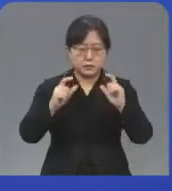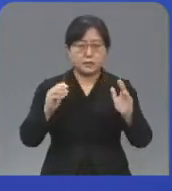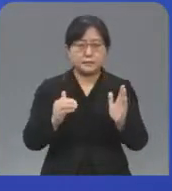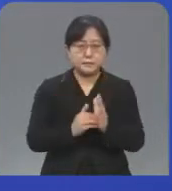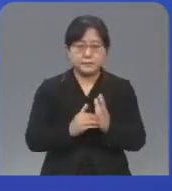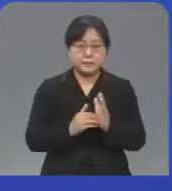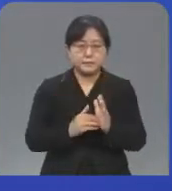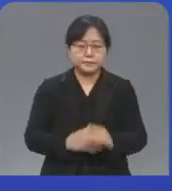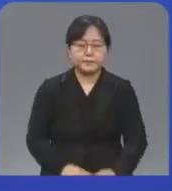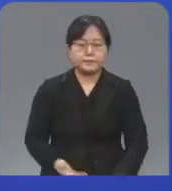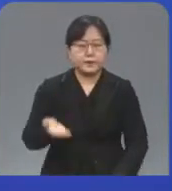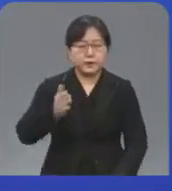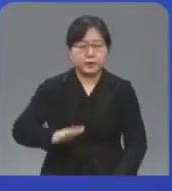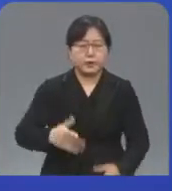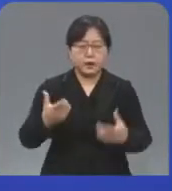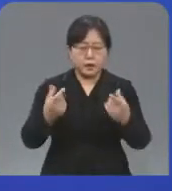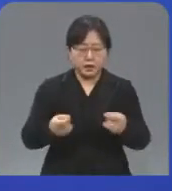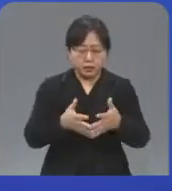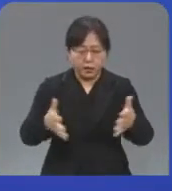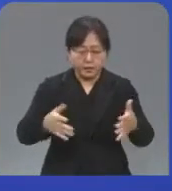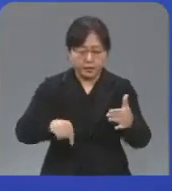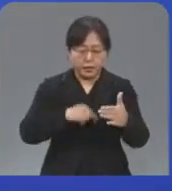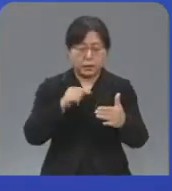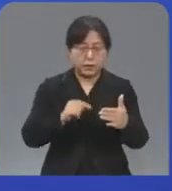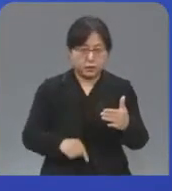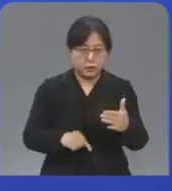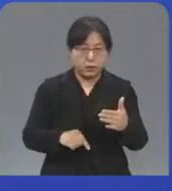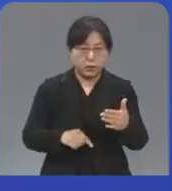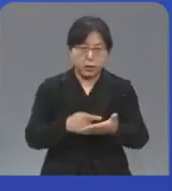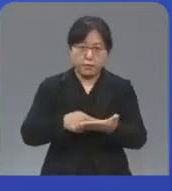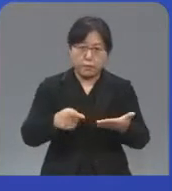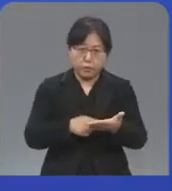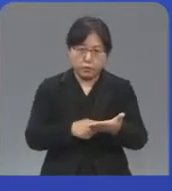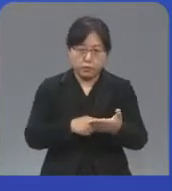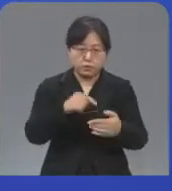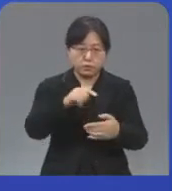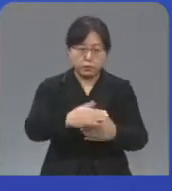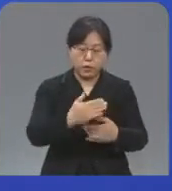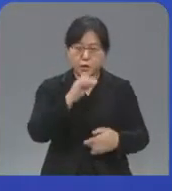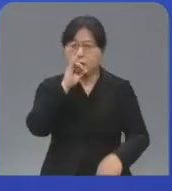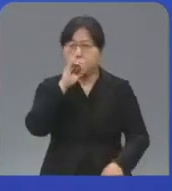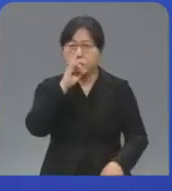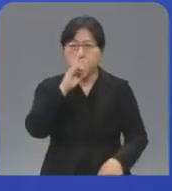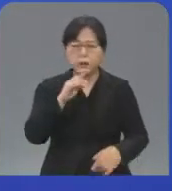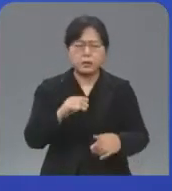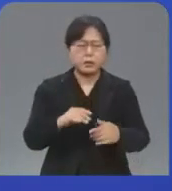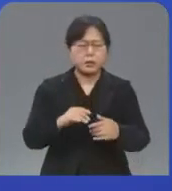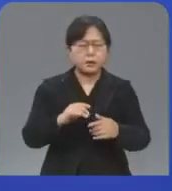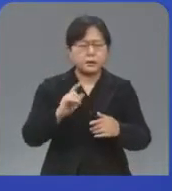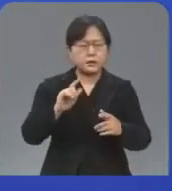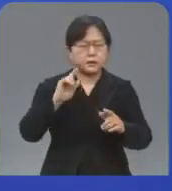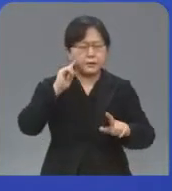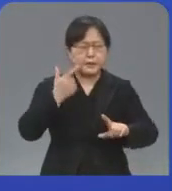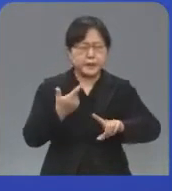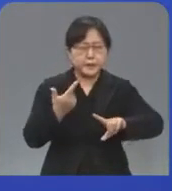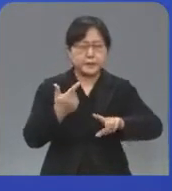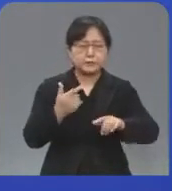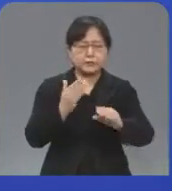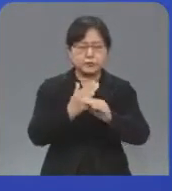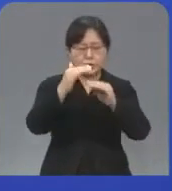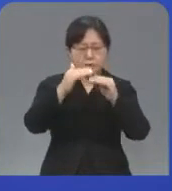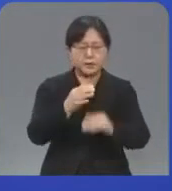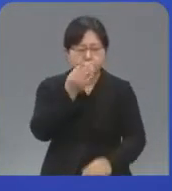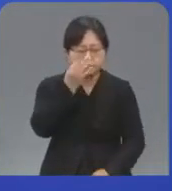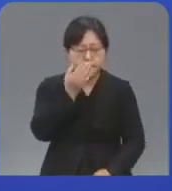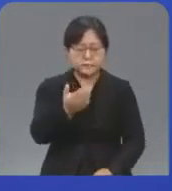발표했습니다. 그런데 같은 아파트 단지 안에서도 보상 여부가 엇갈릴 것으로 예상되면서 주민들의 반발이 나오고 있습니다. 김혜린